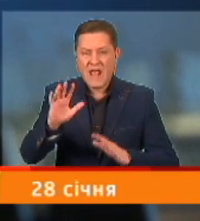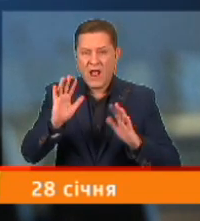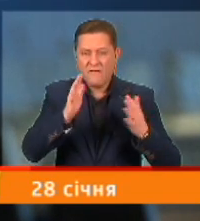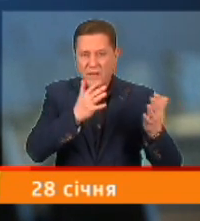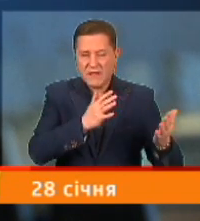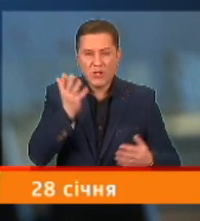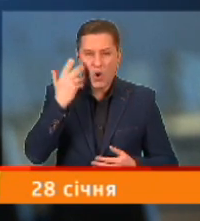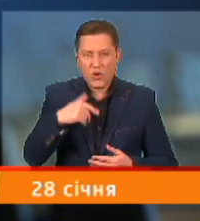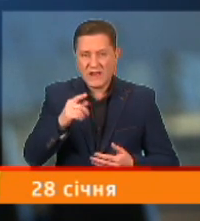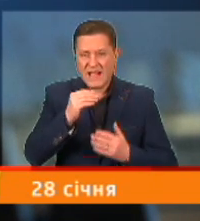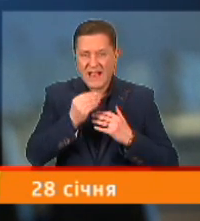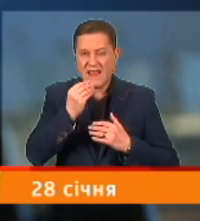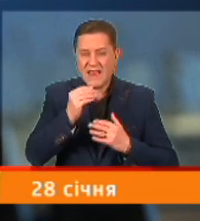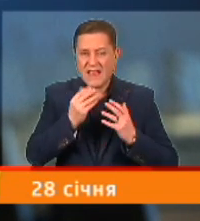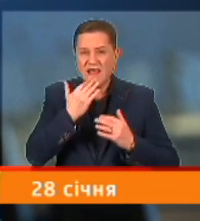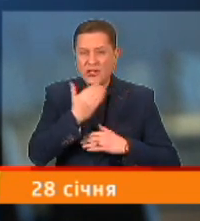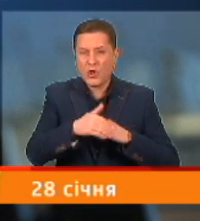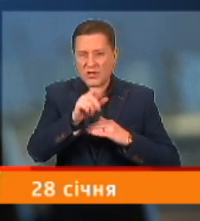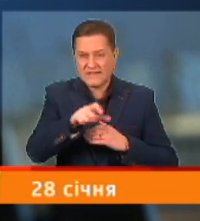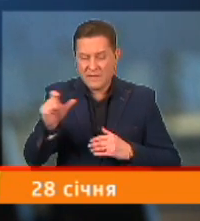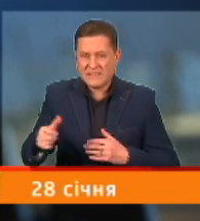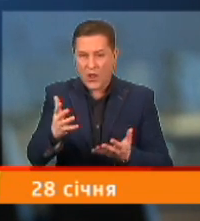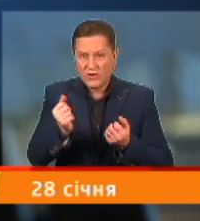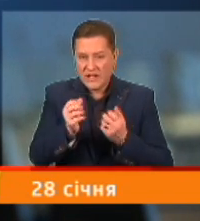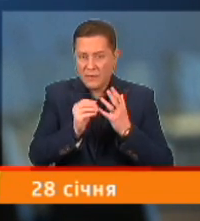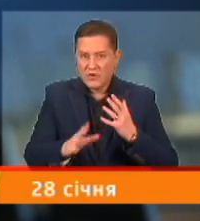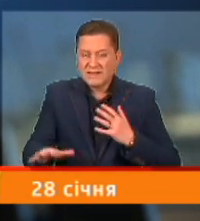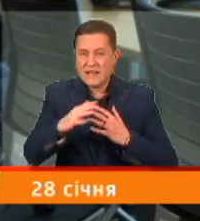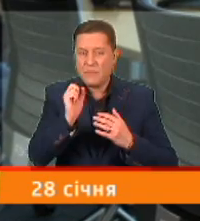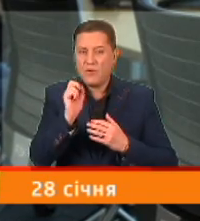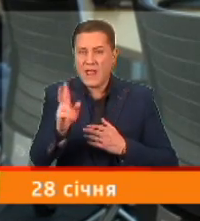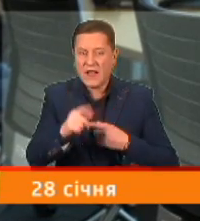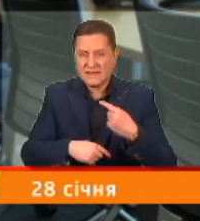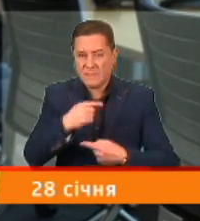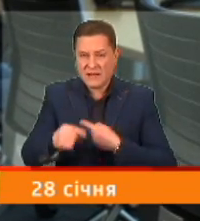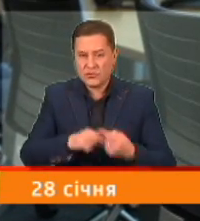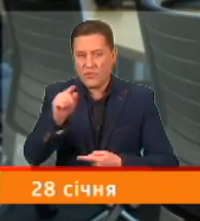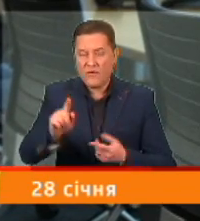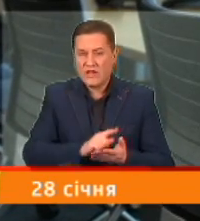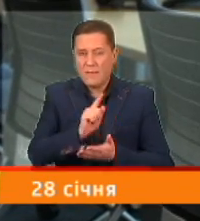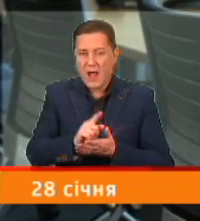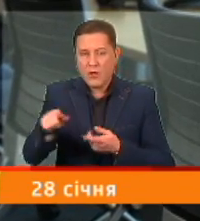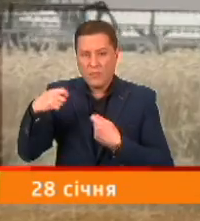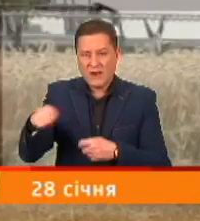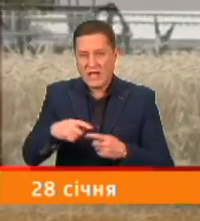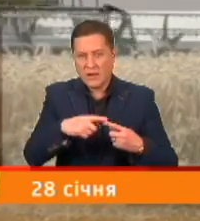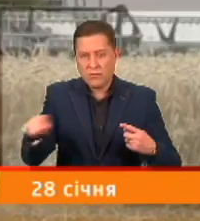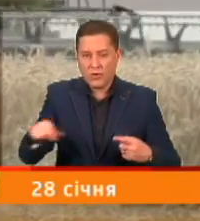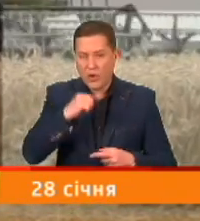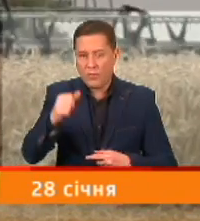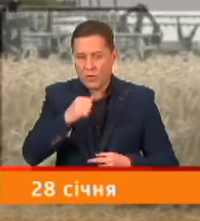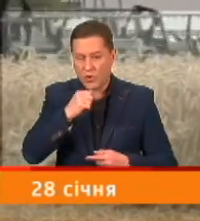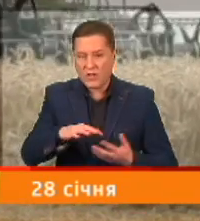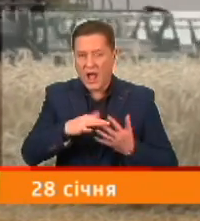коли іноземці отримують цю землю там як спадщину, вони мають цю землю продати протягом року. За